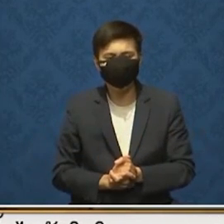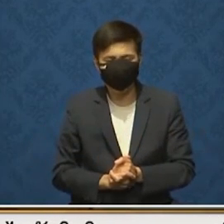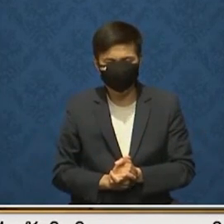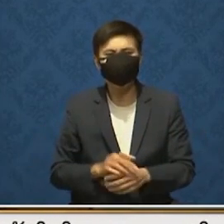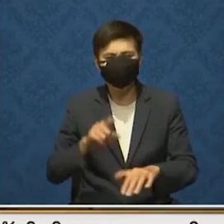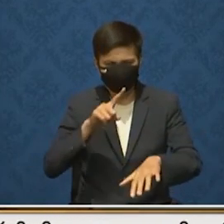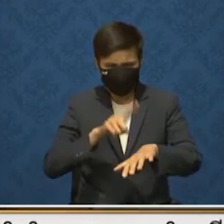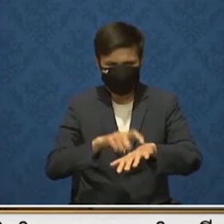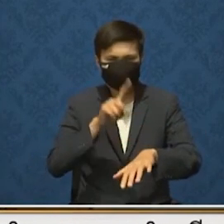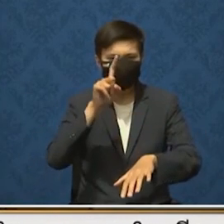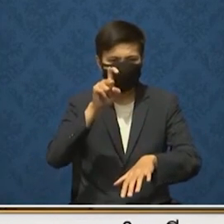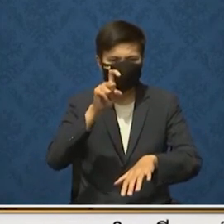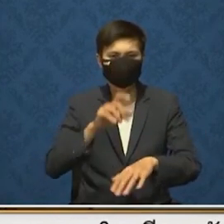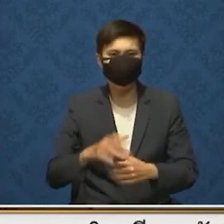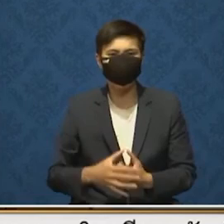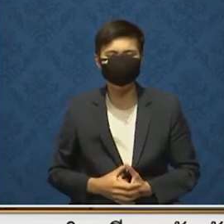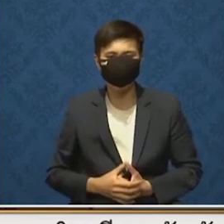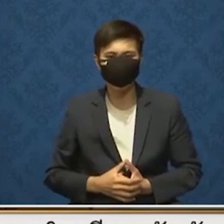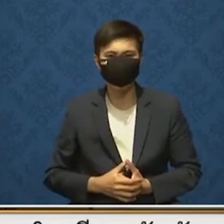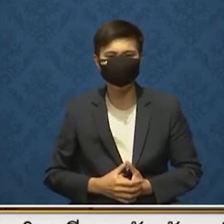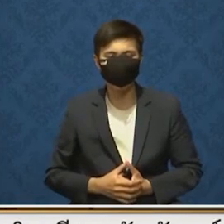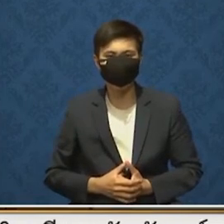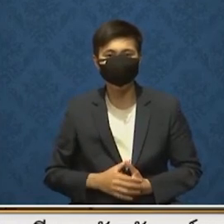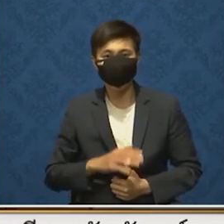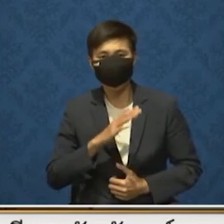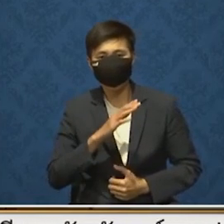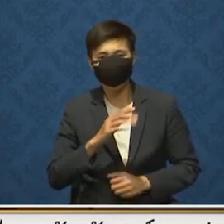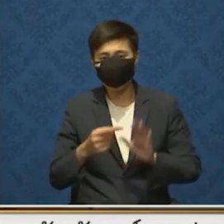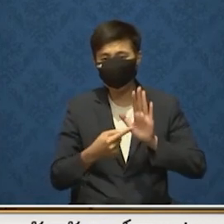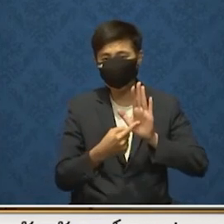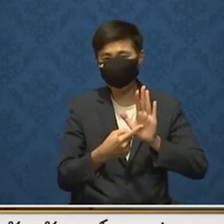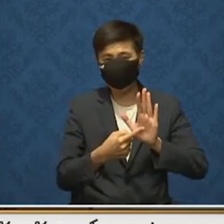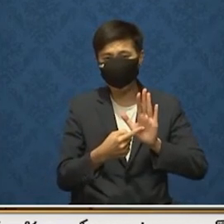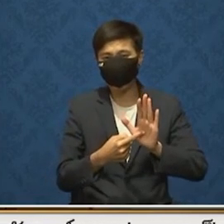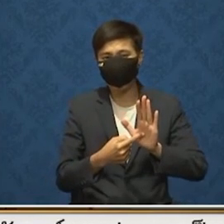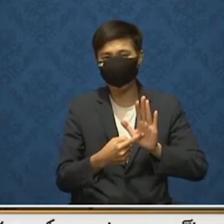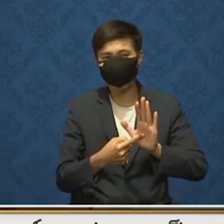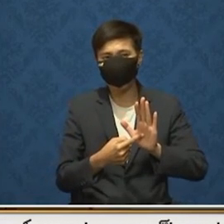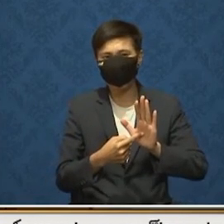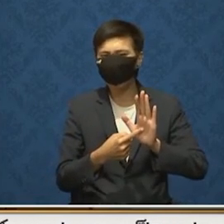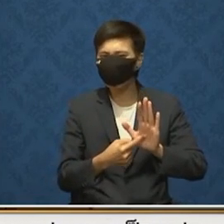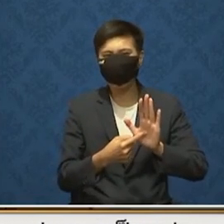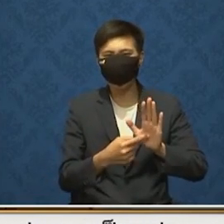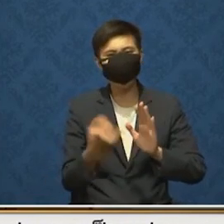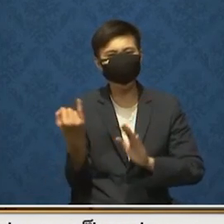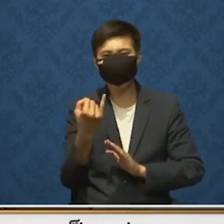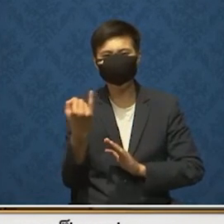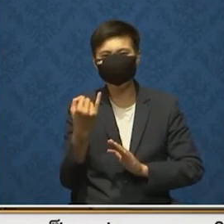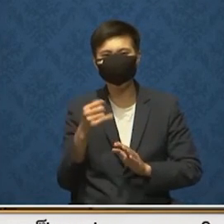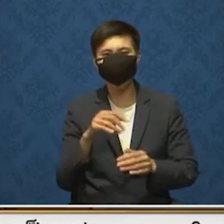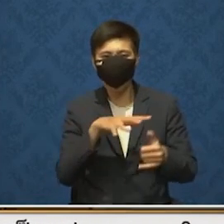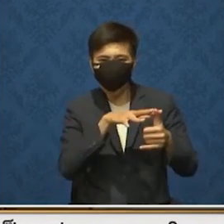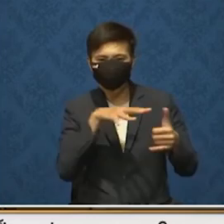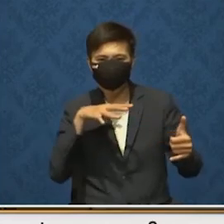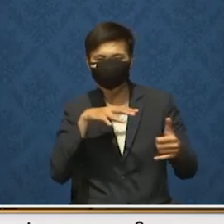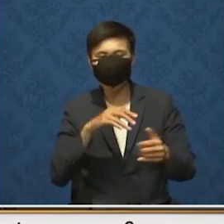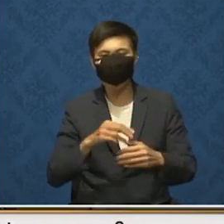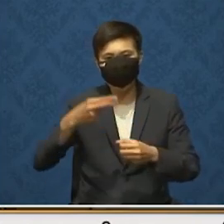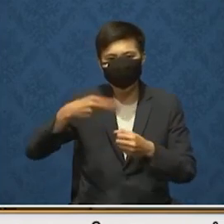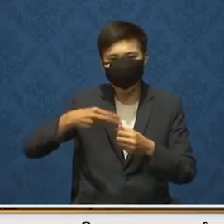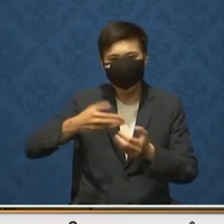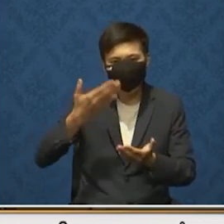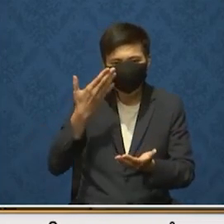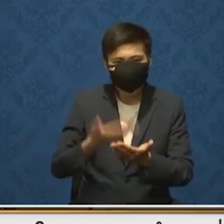านะครับ้วทำอยางนไมเป็นตวอย่ที่ดีของผู้นำเลยนะครับบอกวาน้มานแพง